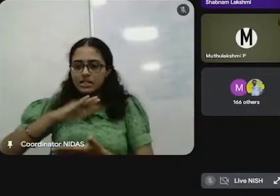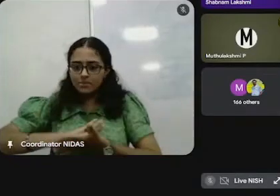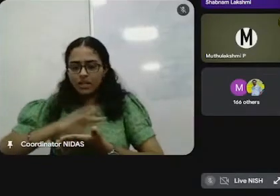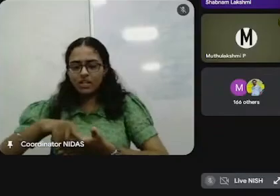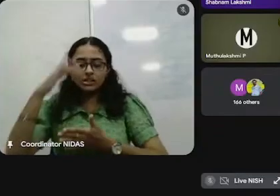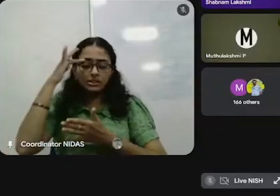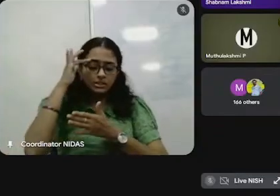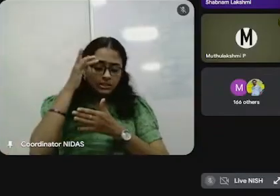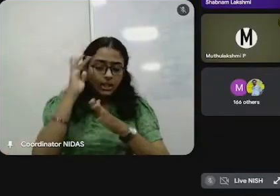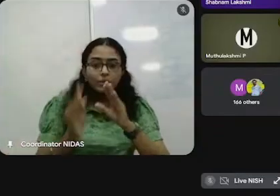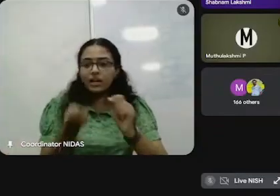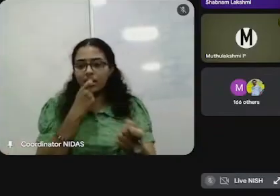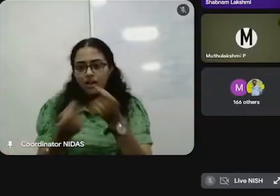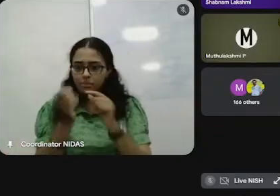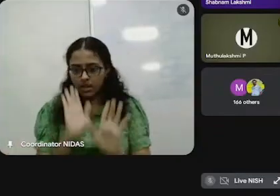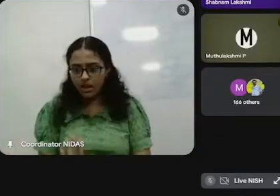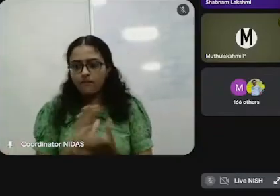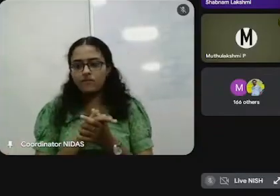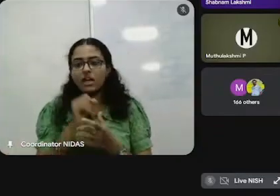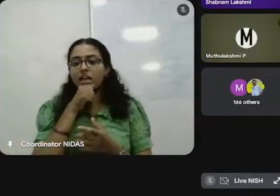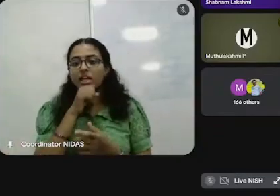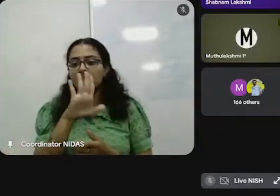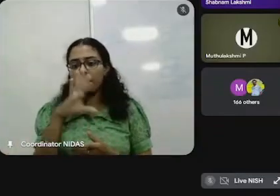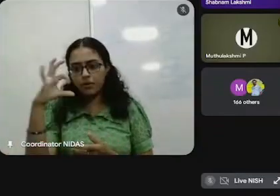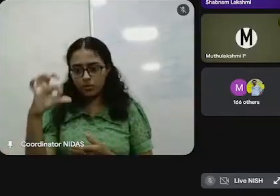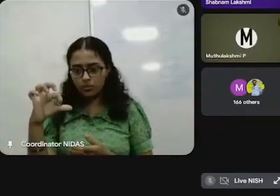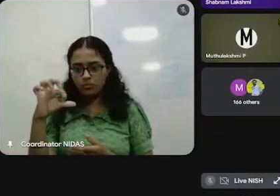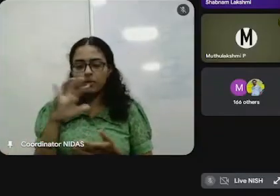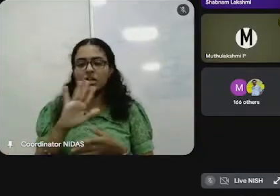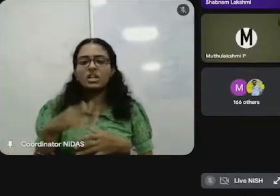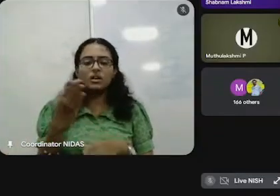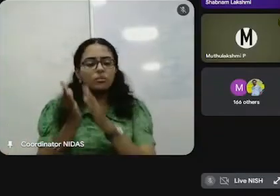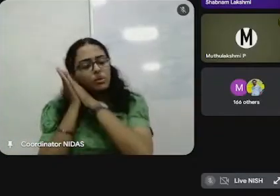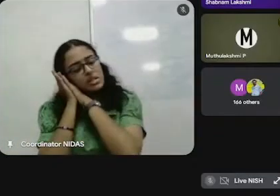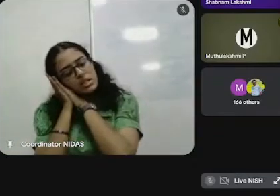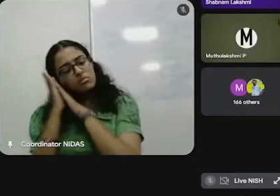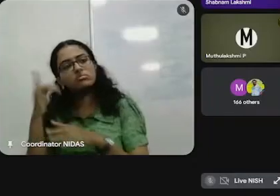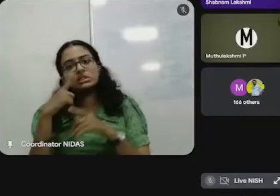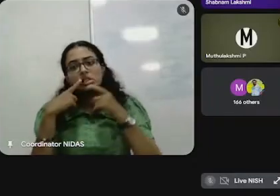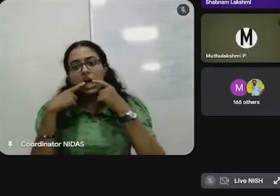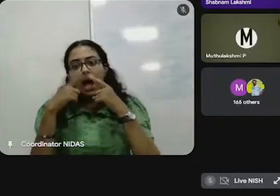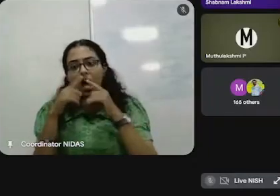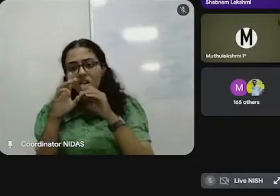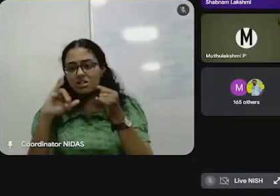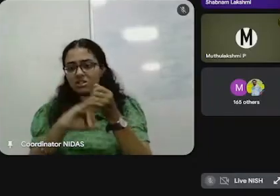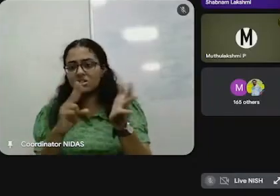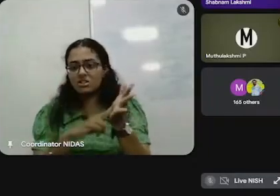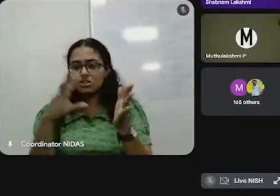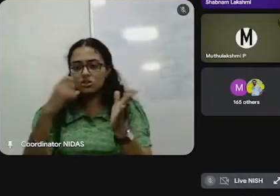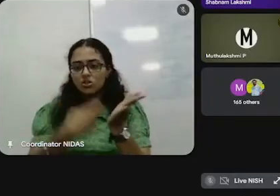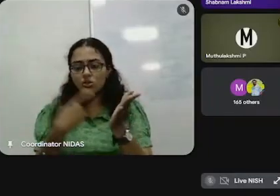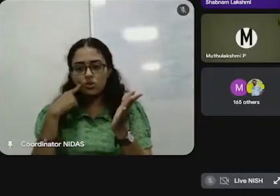ഹൈപ്പർ ടെൻഷന് മെഡിസിൻ കഴിക്കുന്നുണ്ട്, അതുപോലെ സ്ലീപ്പ് അപ്നിയ നേരത്തെ ഉണ്ടായിരുന്നു, ഇപ്പോൾ കൂർക്കം വലിക്കുന്നുണ്ട്, എന്നും തലവേദനയുണ്ട്,